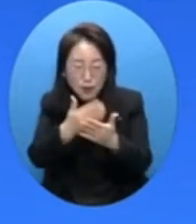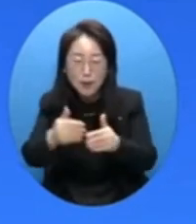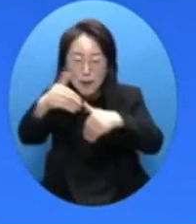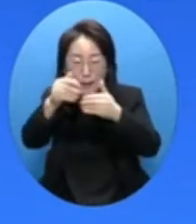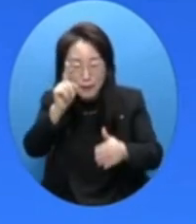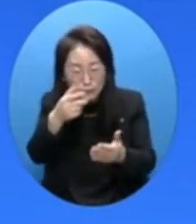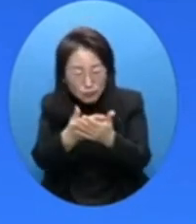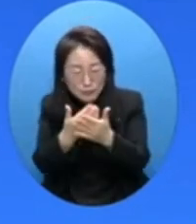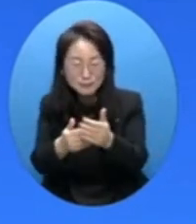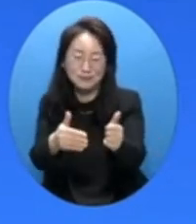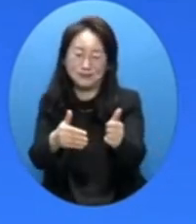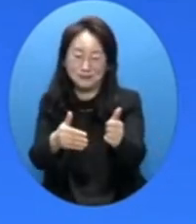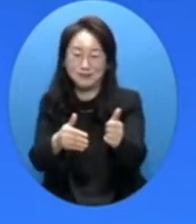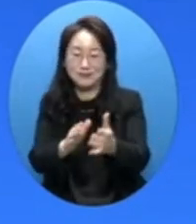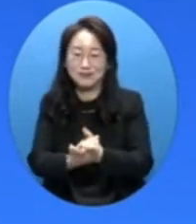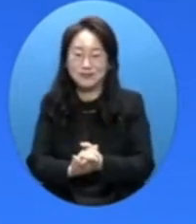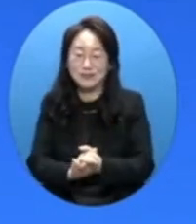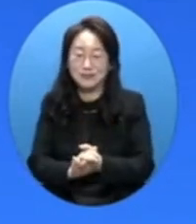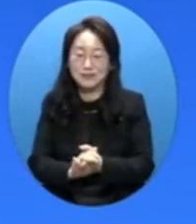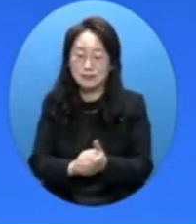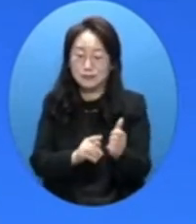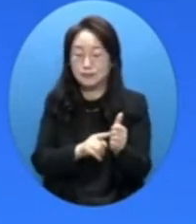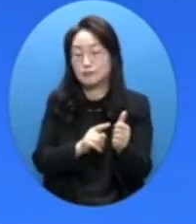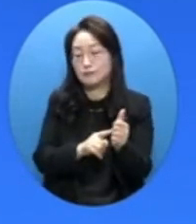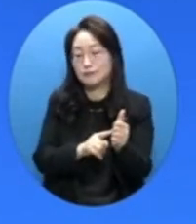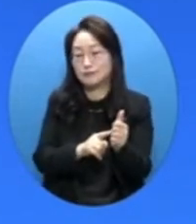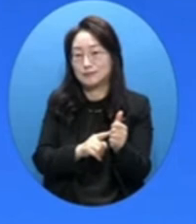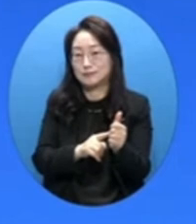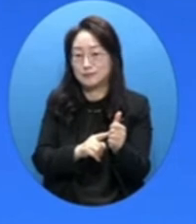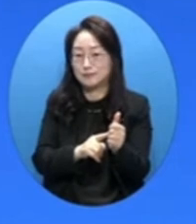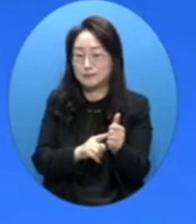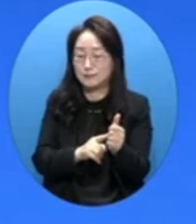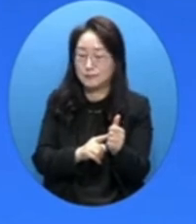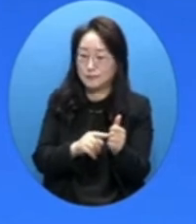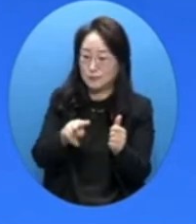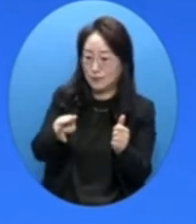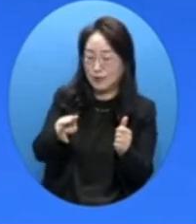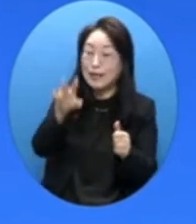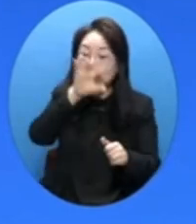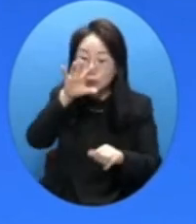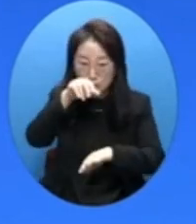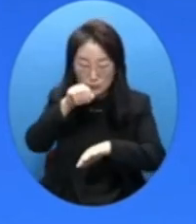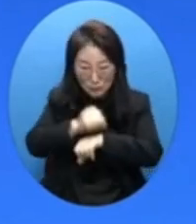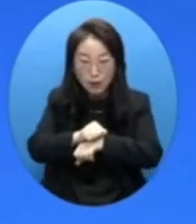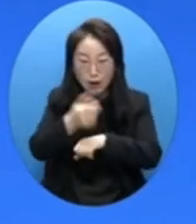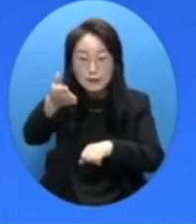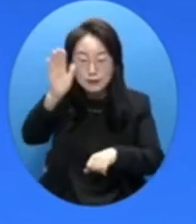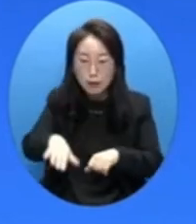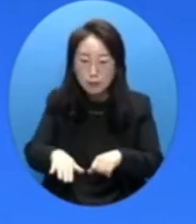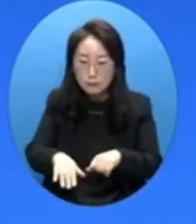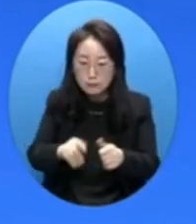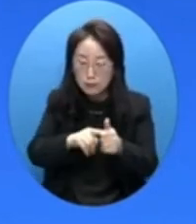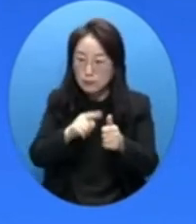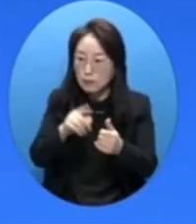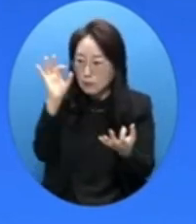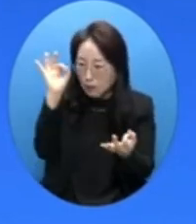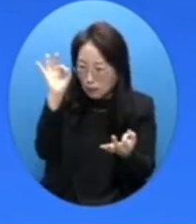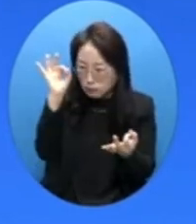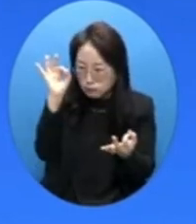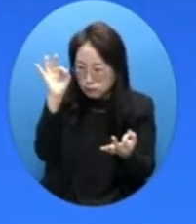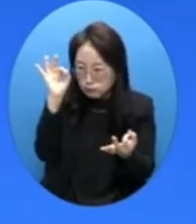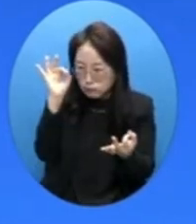주세요 근데 월세가 연습할 때 잘 하더니만 가만히 보고만